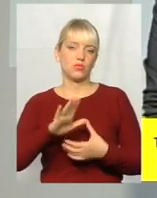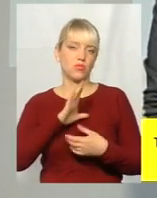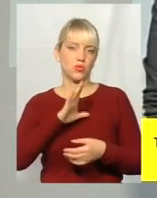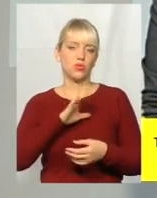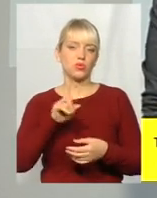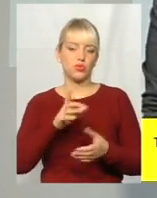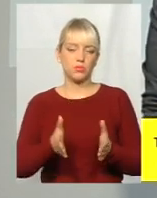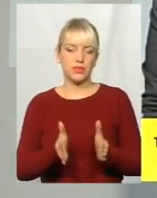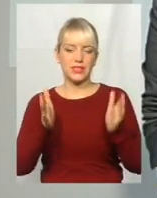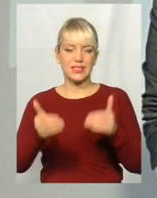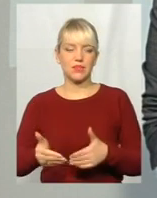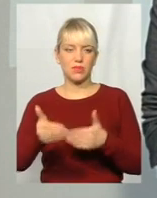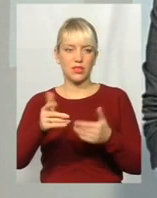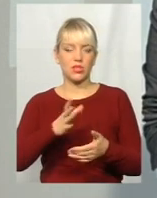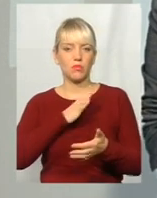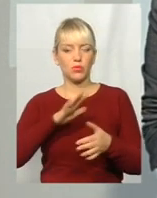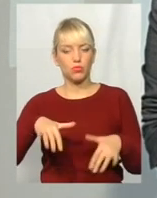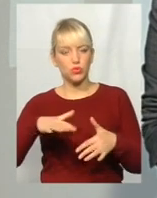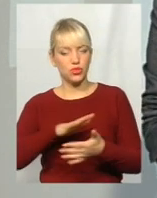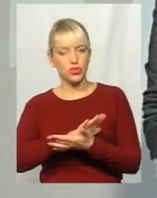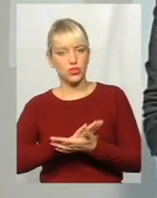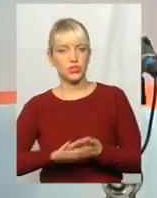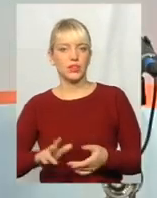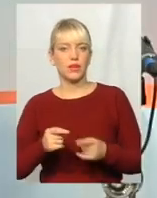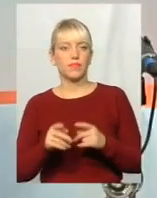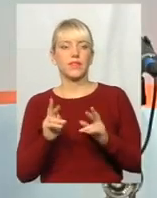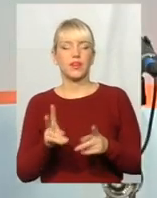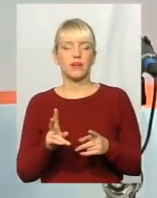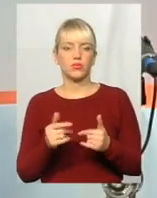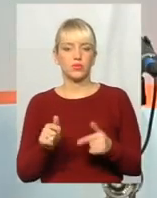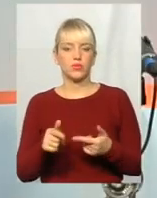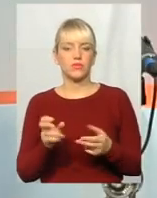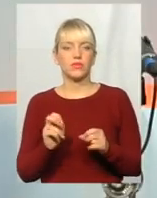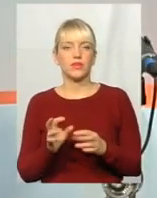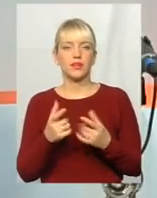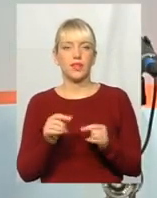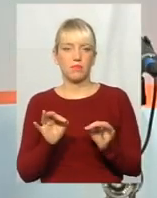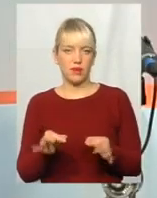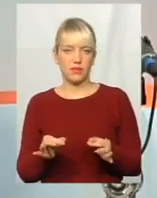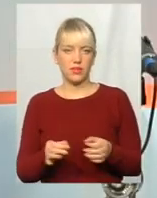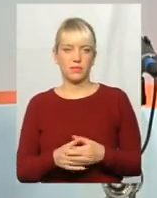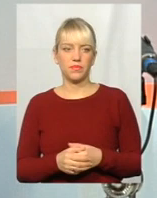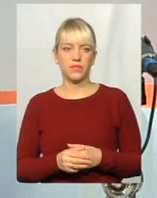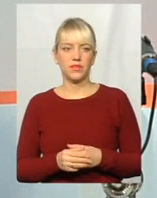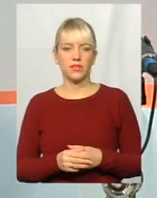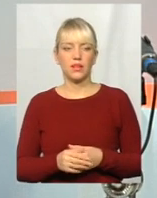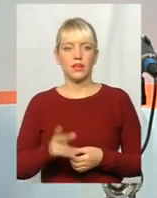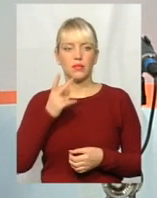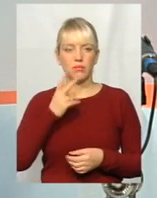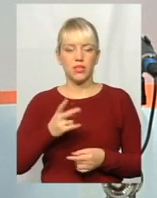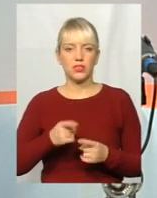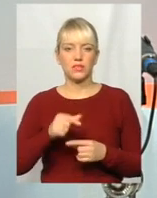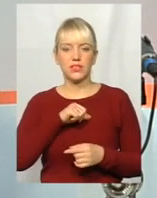постійно. Це всіх стосується. От тут на чиїй стороні, бачимо, правда? Бачите, ми зараз при розмові самі